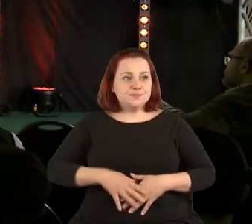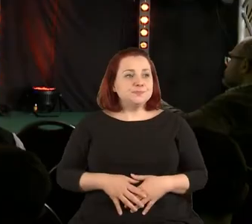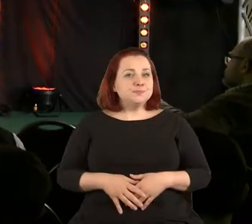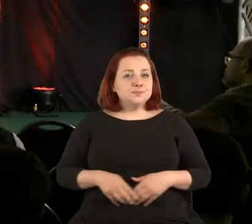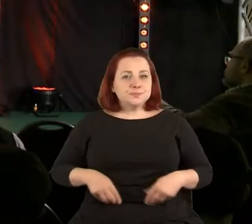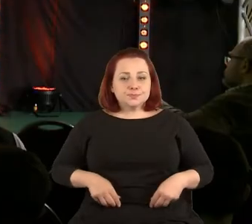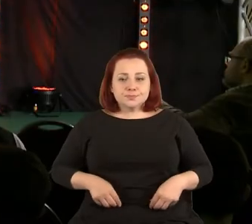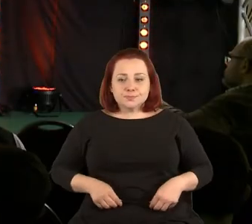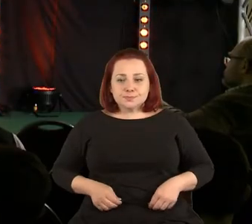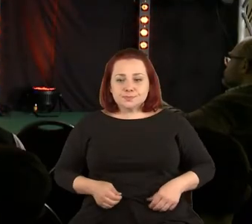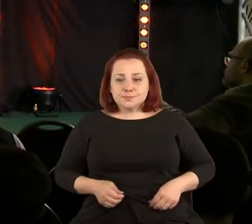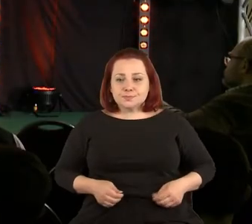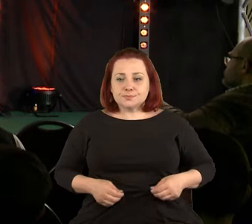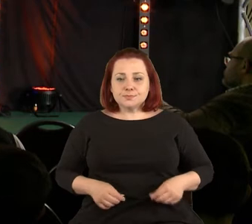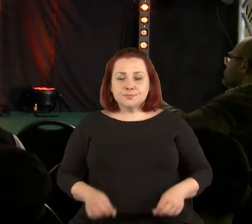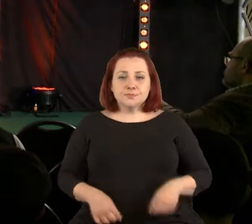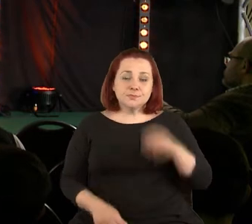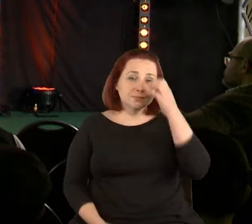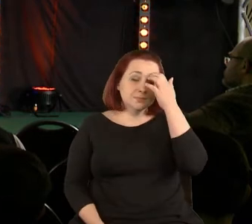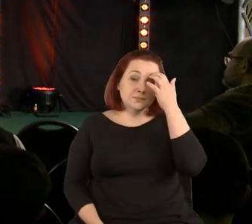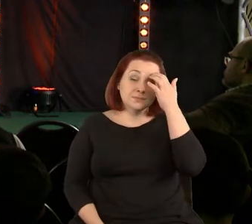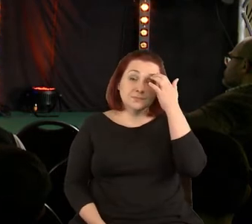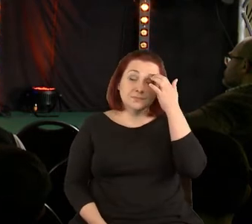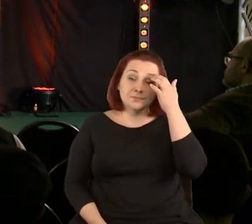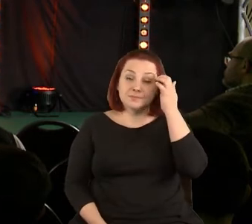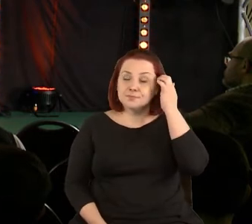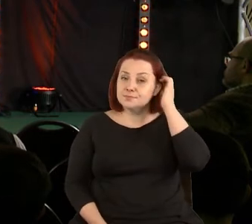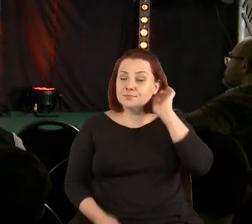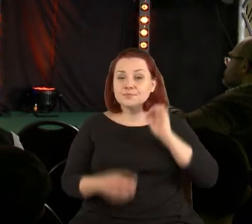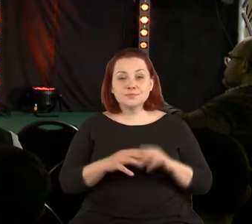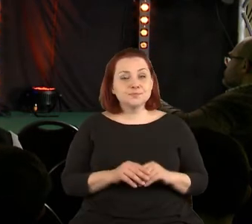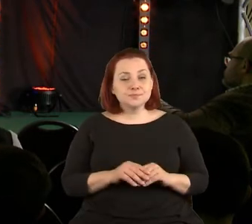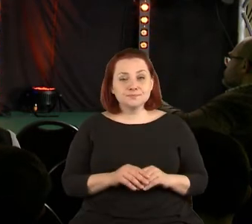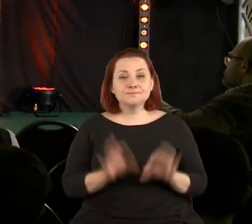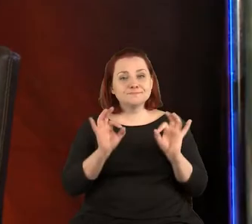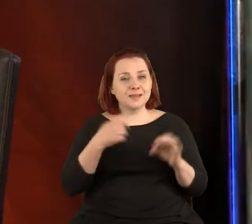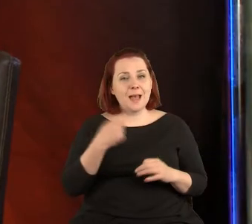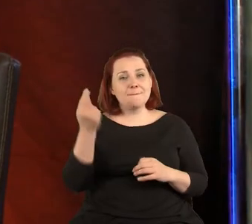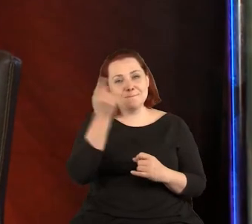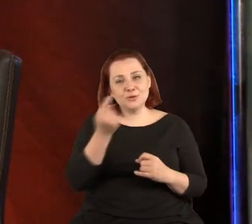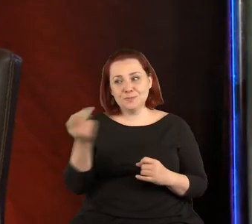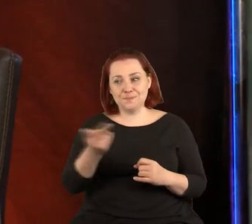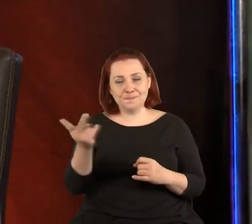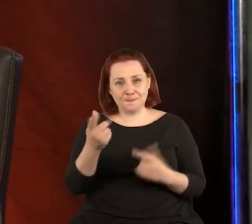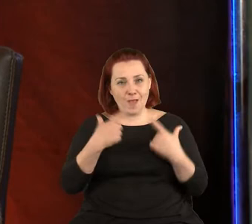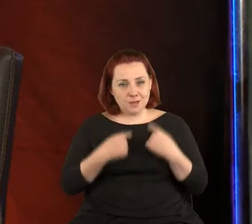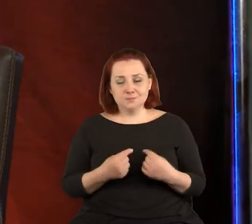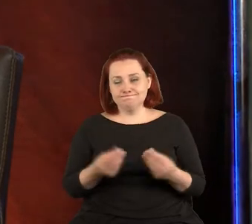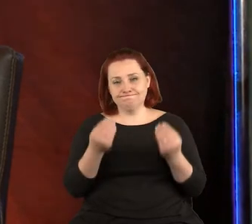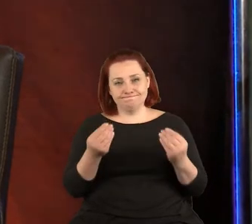że obie osoby to specjalne osobowości, już nieco